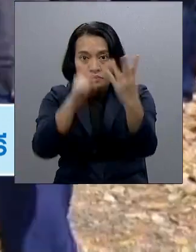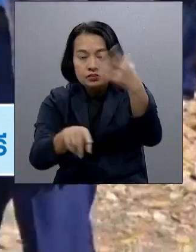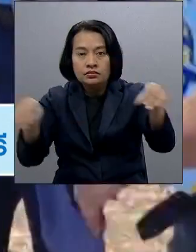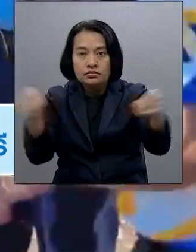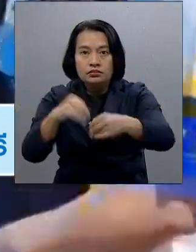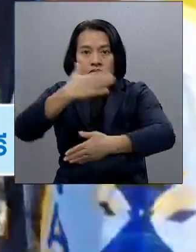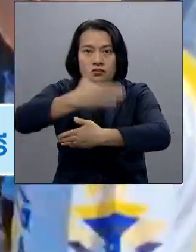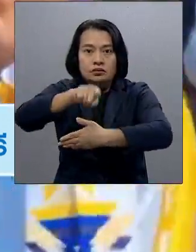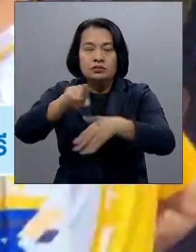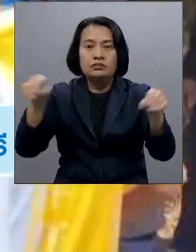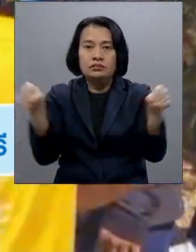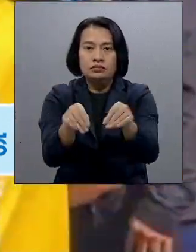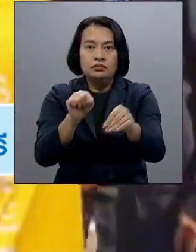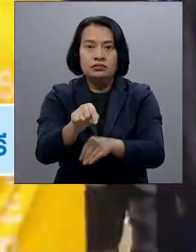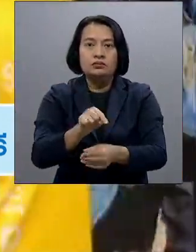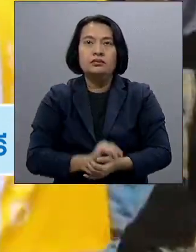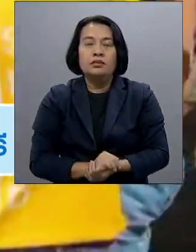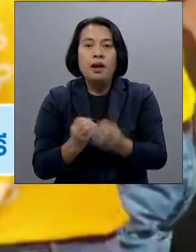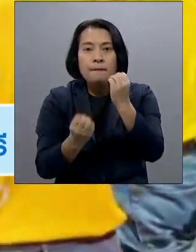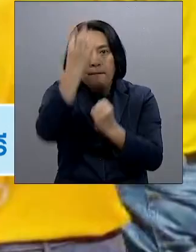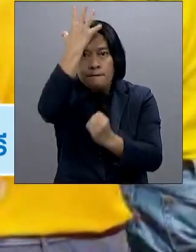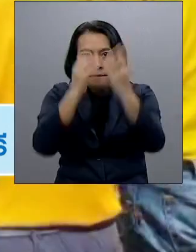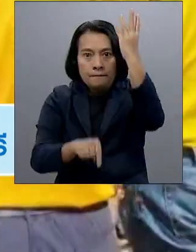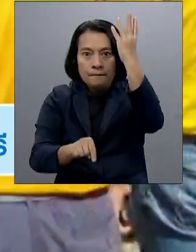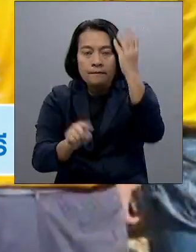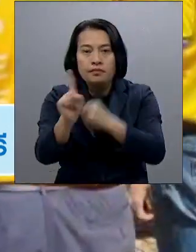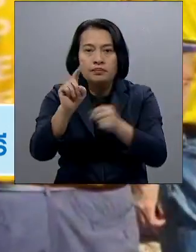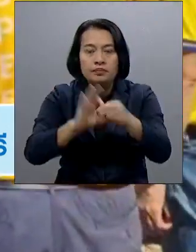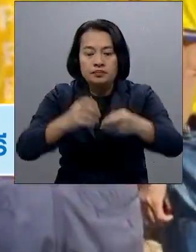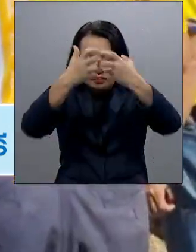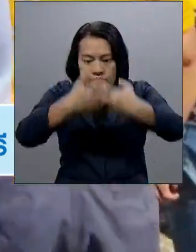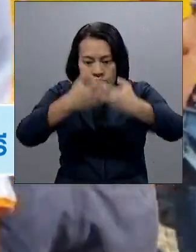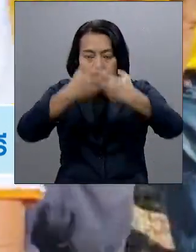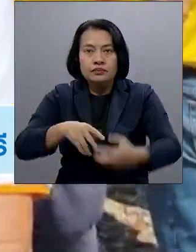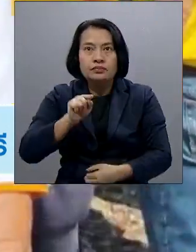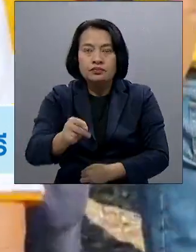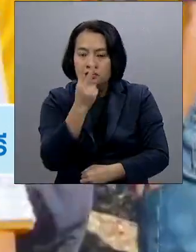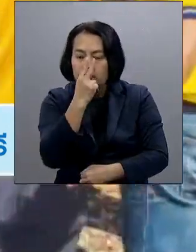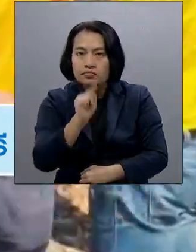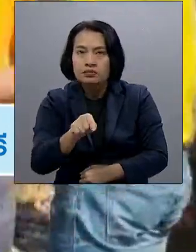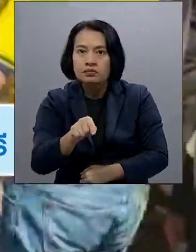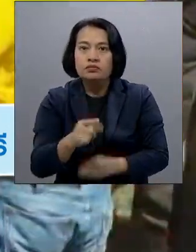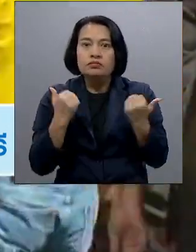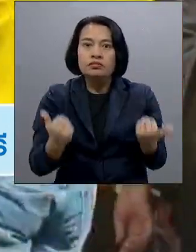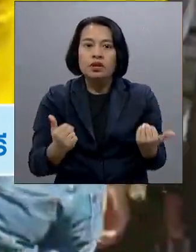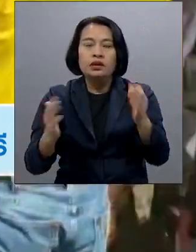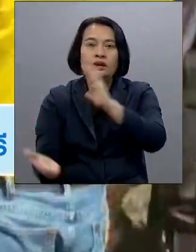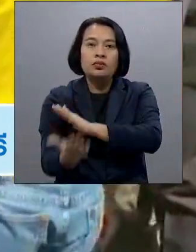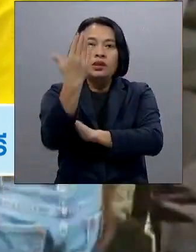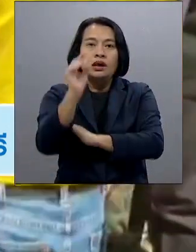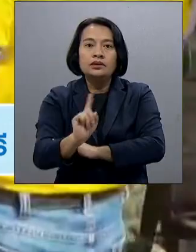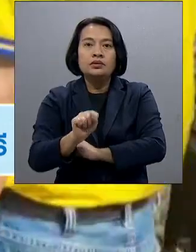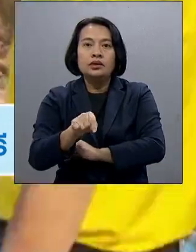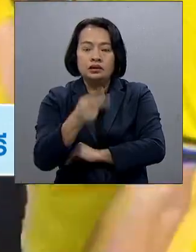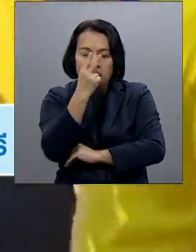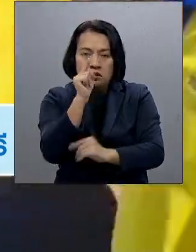ะแล้วก็บริเวณป่าใกล้กับศูนย์เครื่องจักรกลนะคะเดี๋ยวดูซิว่าเช้านี้มีความคืบหน้าพบเบ